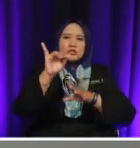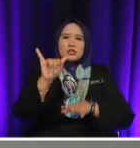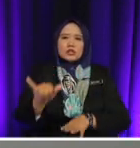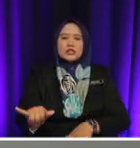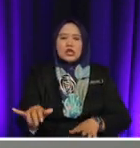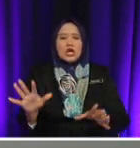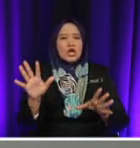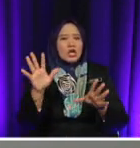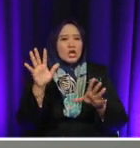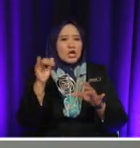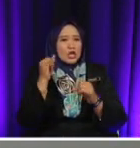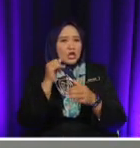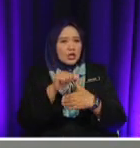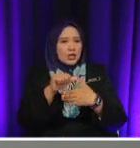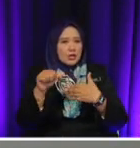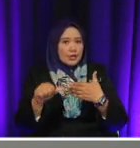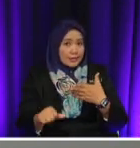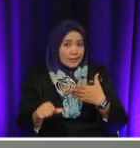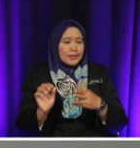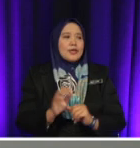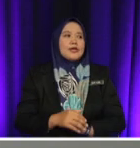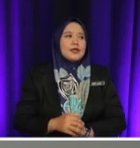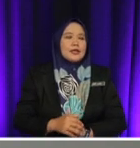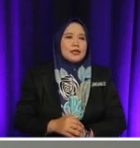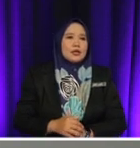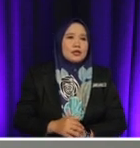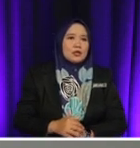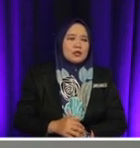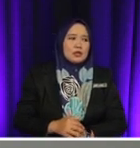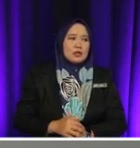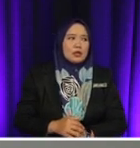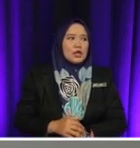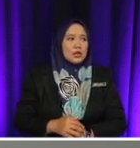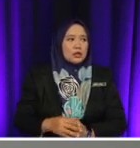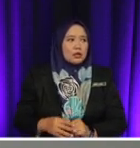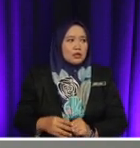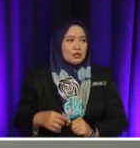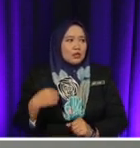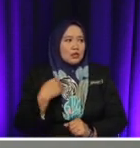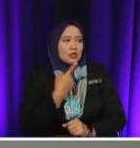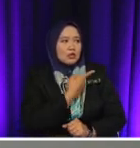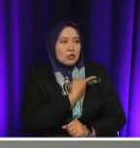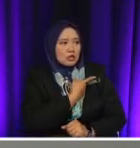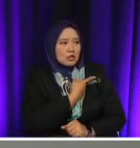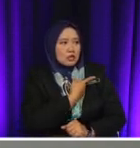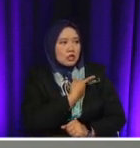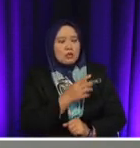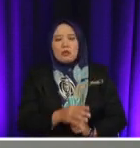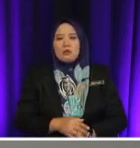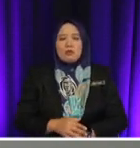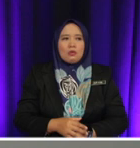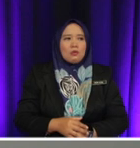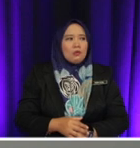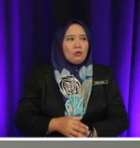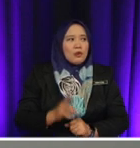malar sama sahaja okey ramalkan isipadu gas hidrogen yang dibebaskan pada minit